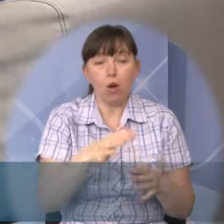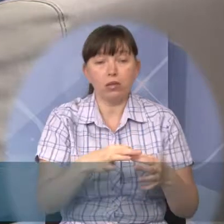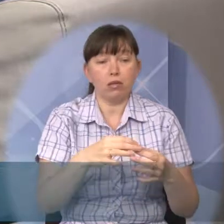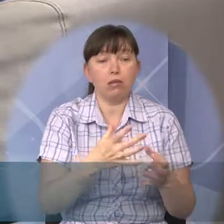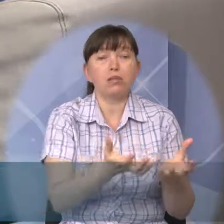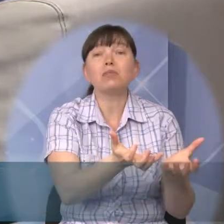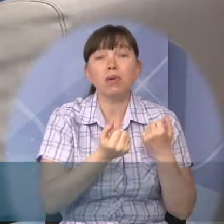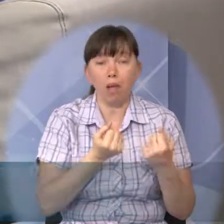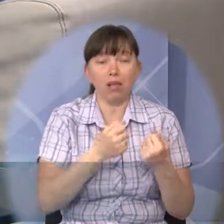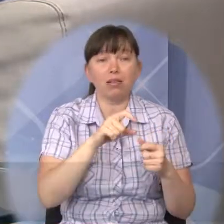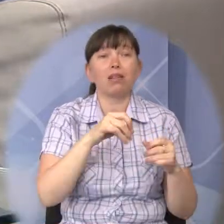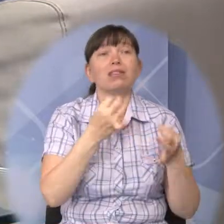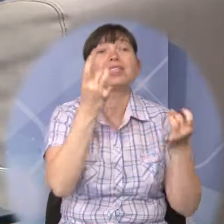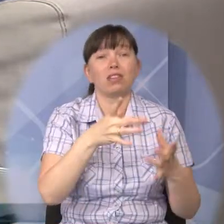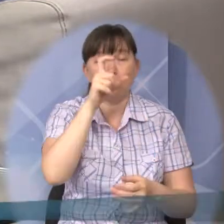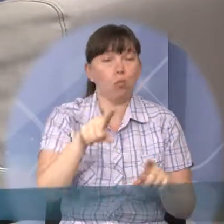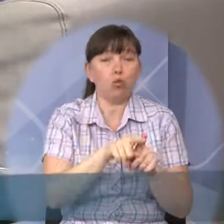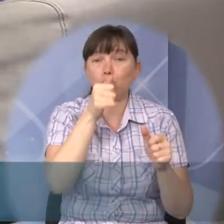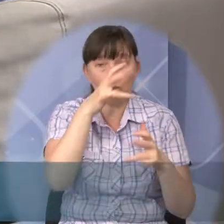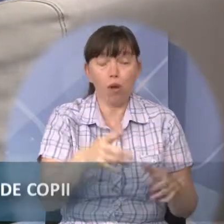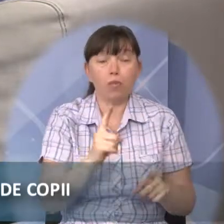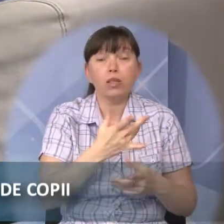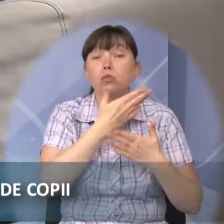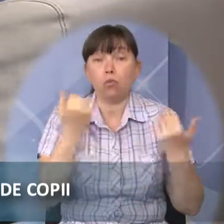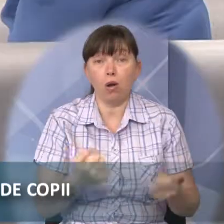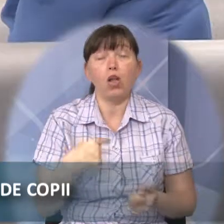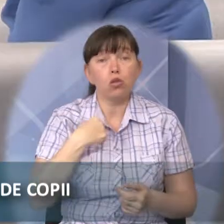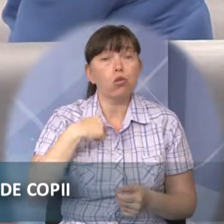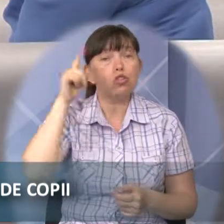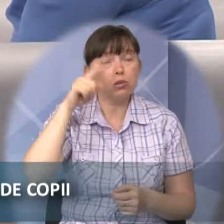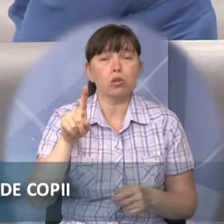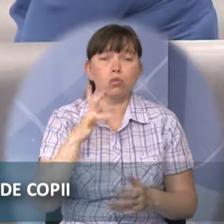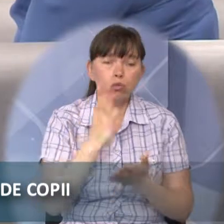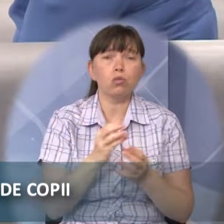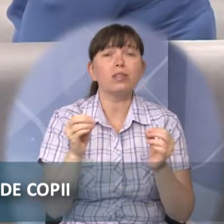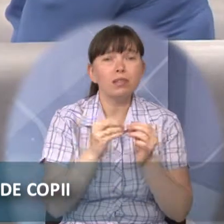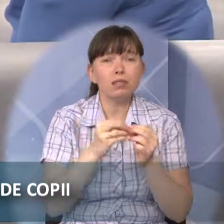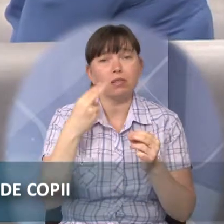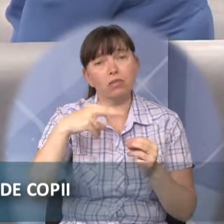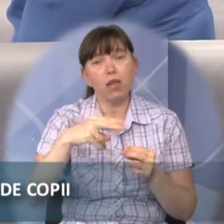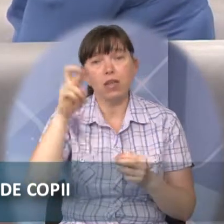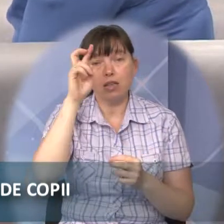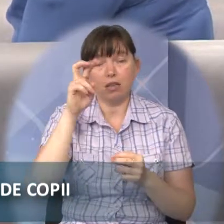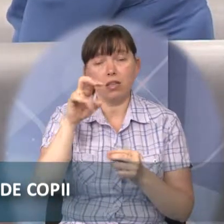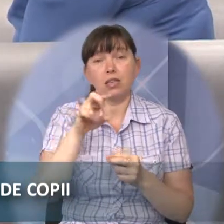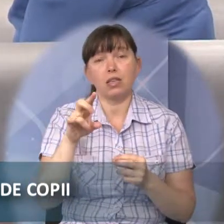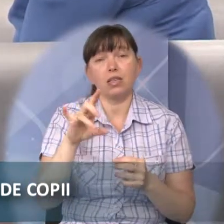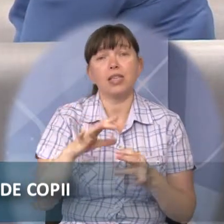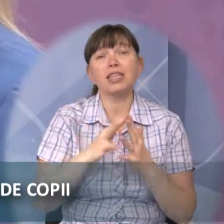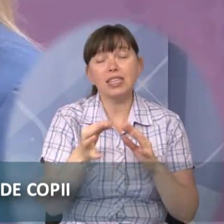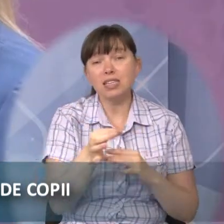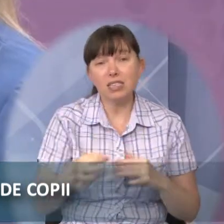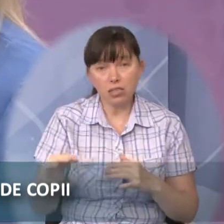să acceseze servicii, adică nu le are. Asta. Și acum când noi cunoaștem că sunt 10 de sate și undeva am văzut o statistică că